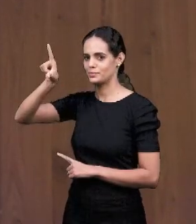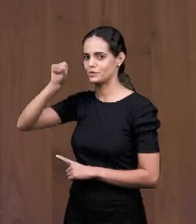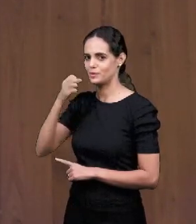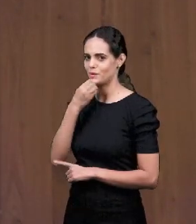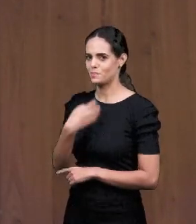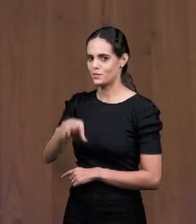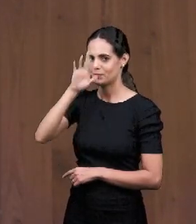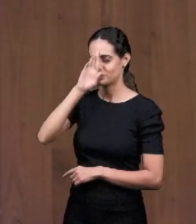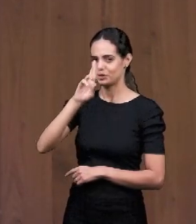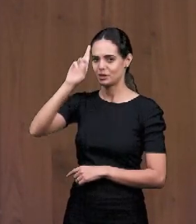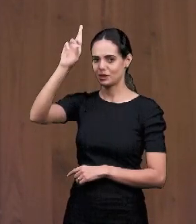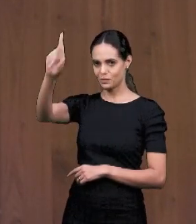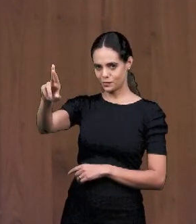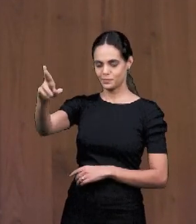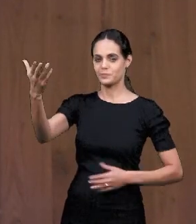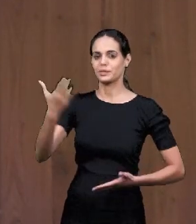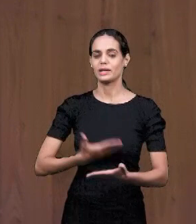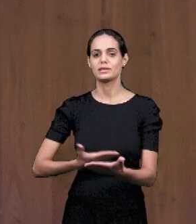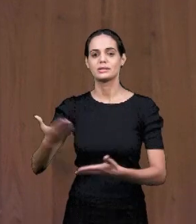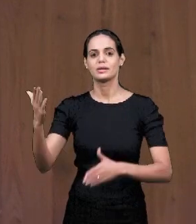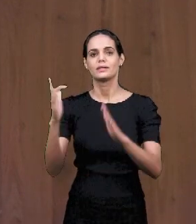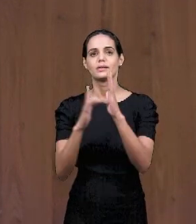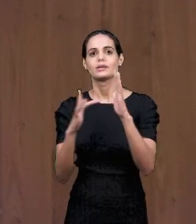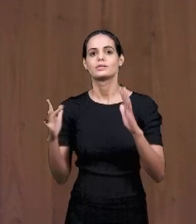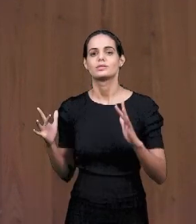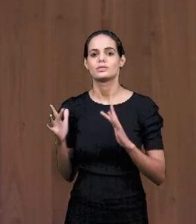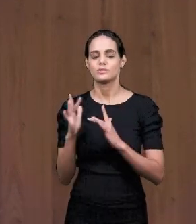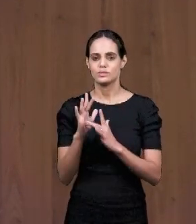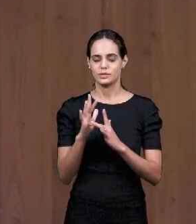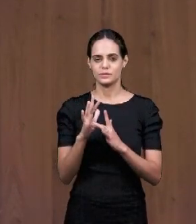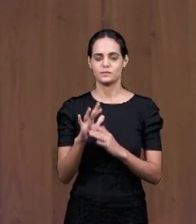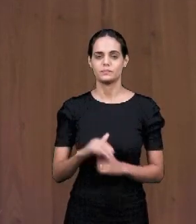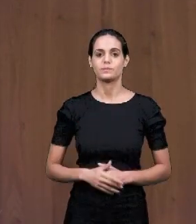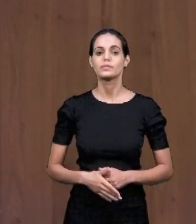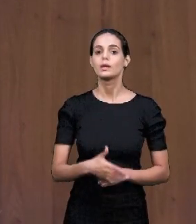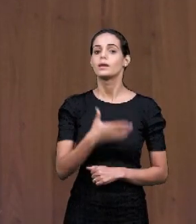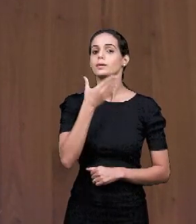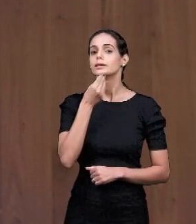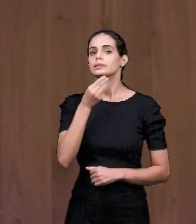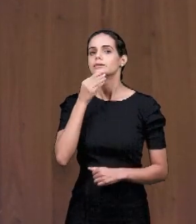bon choix. Il a choisi servir à Jésus. Et Timothée,